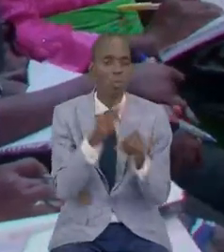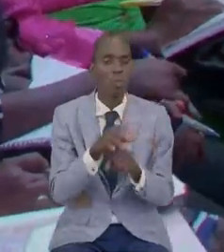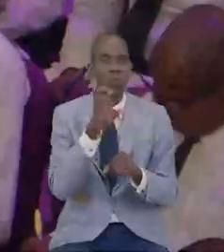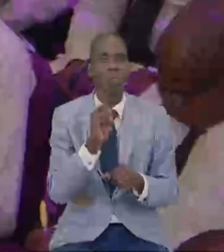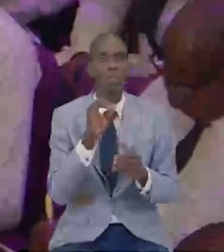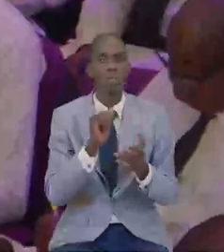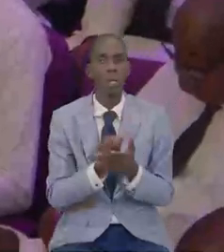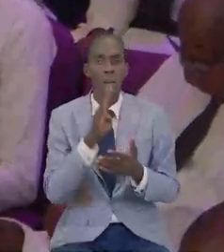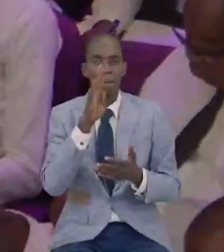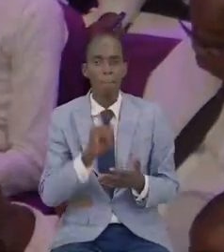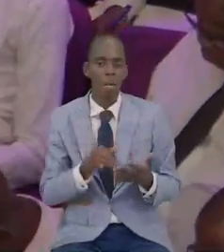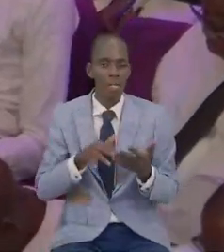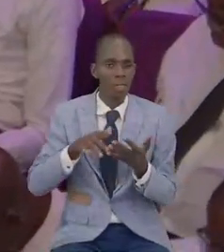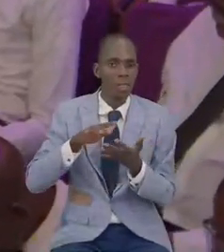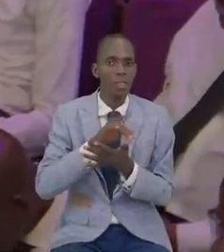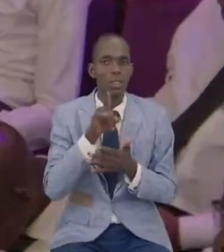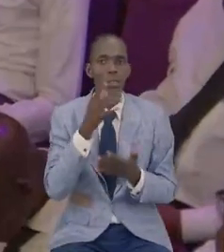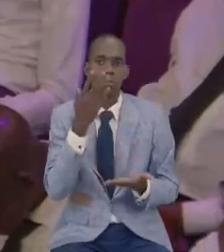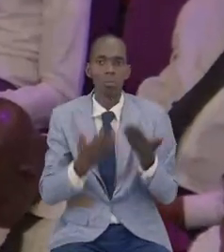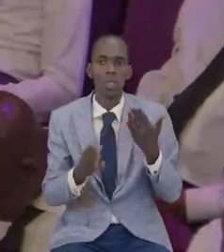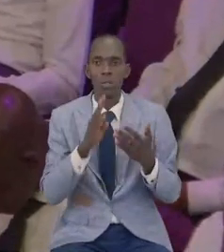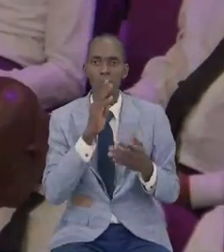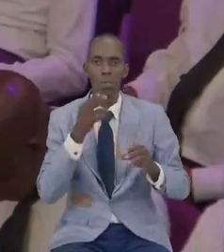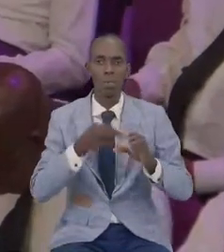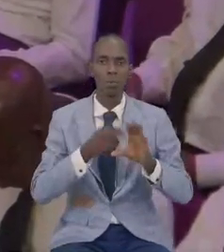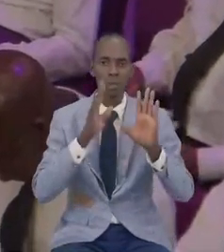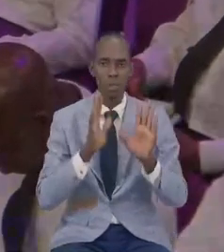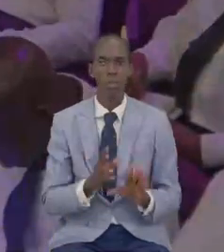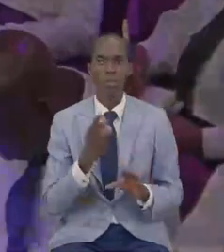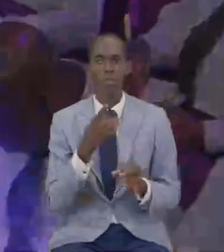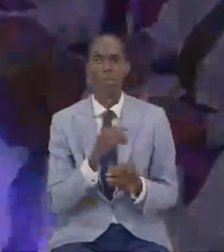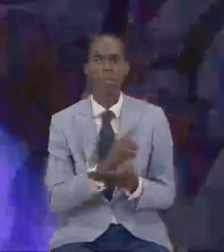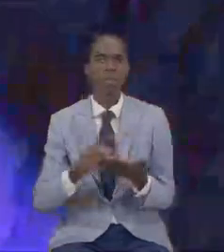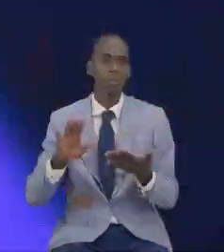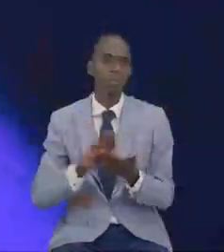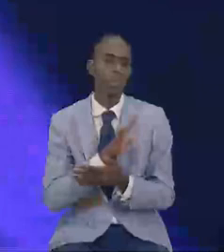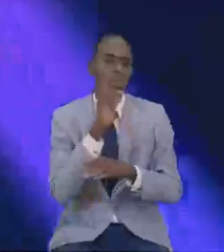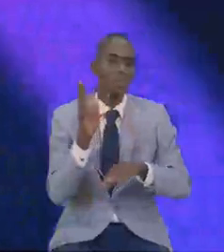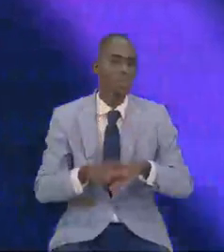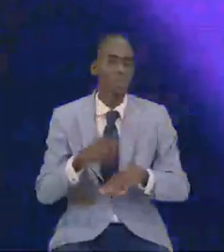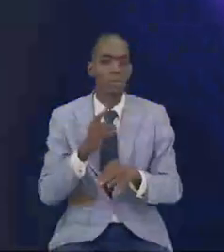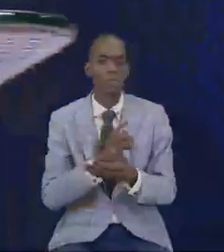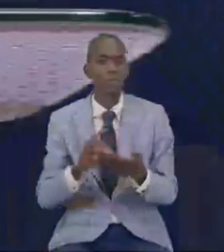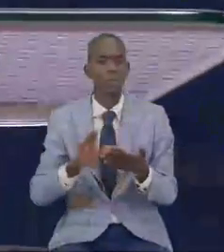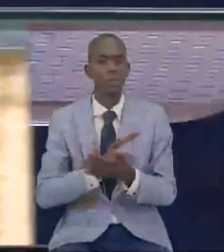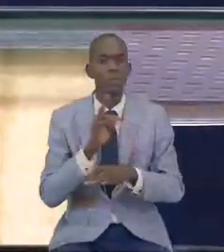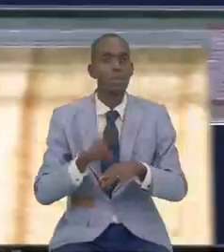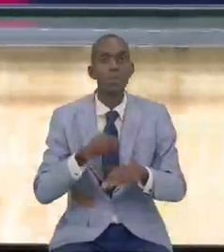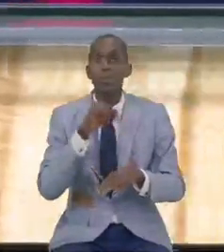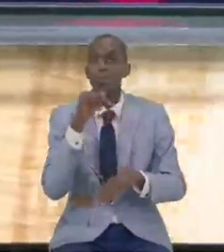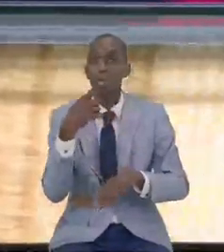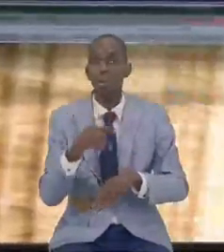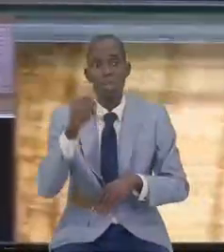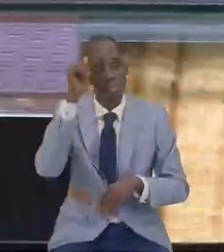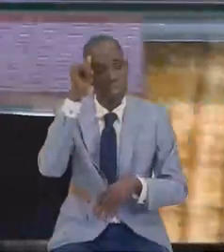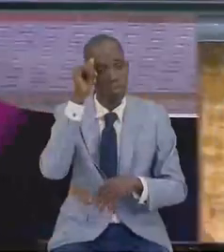promesses, afin que par elles, vous deveniez participants de la nature divine, pas la nature adamique, pas